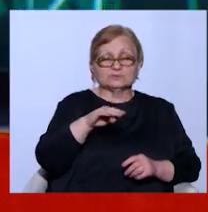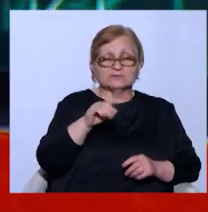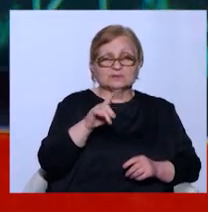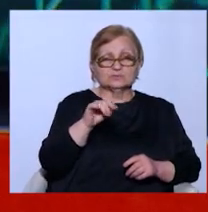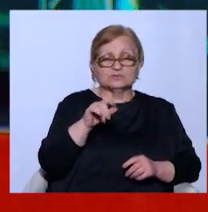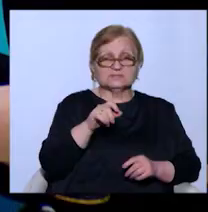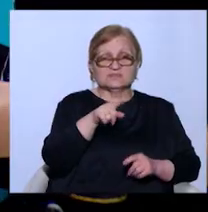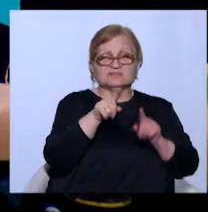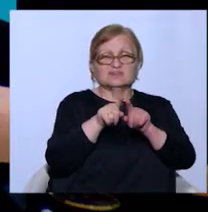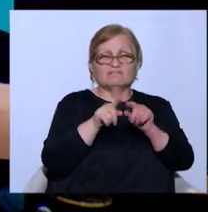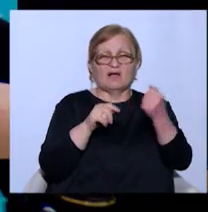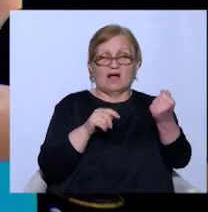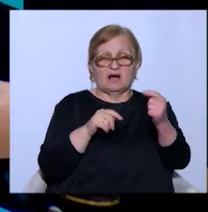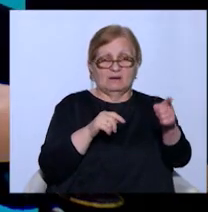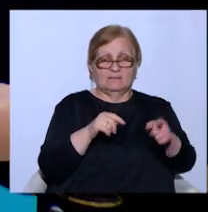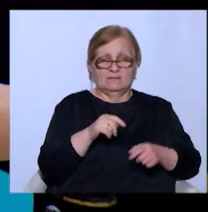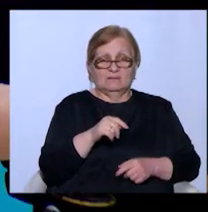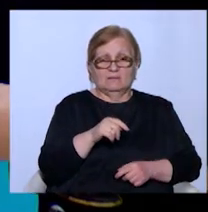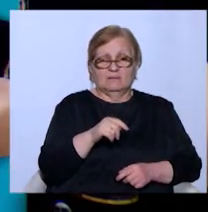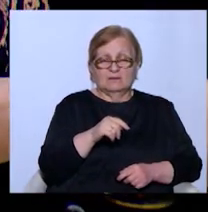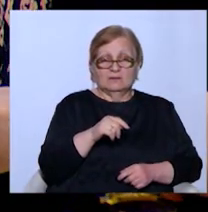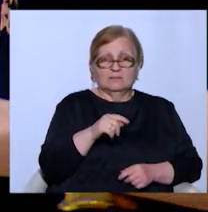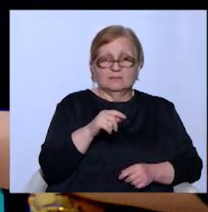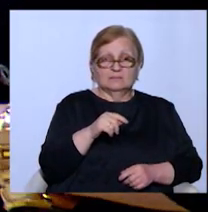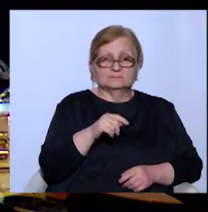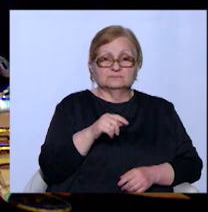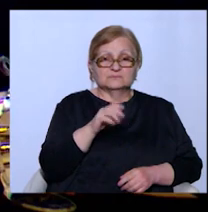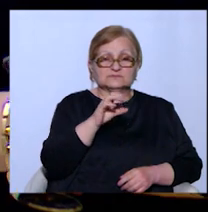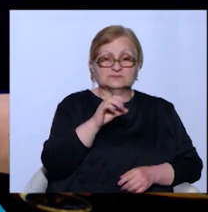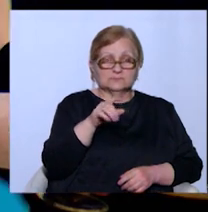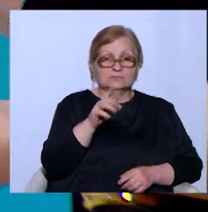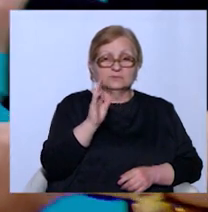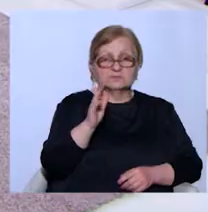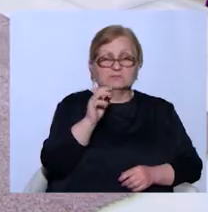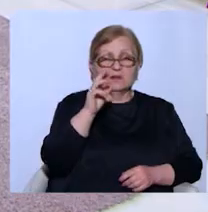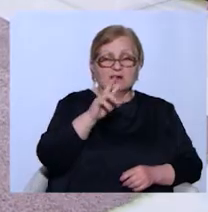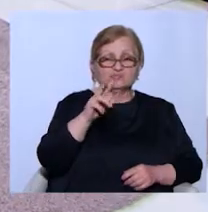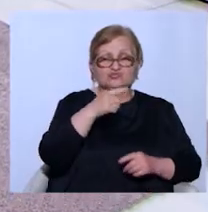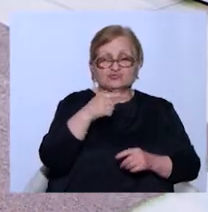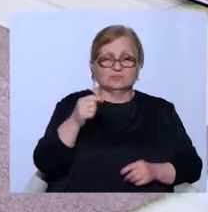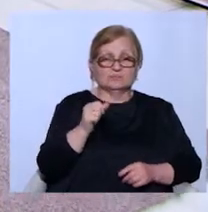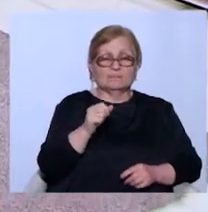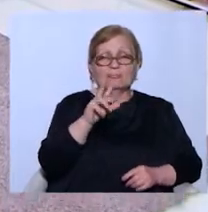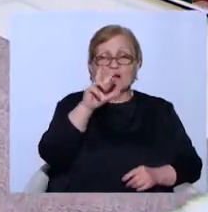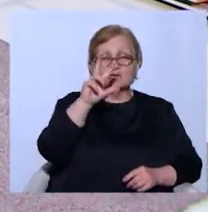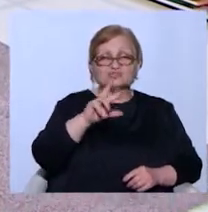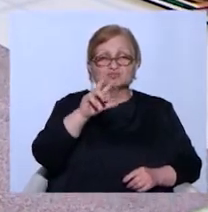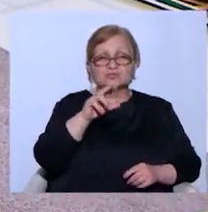არის H-ში შეფარდებული A-თან. ამ ფორმულიდან h-ს რა